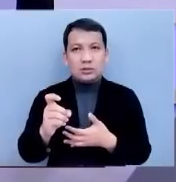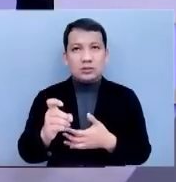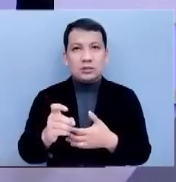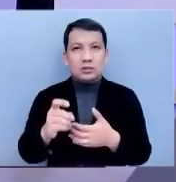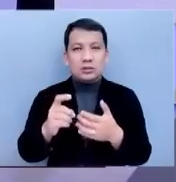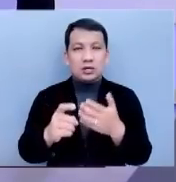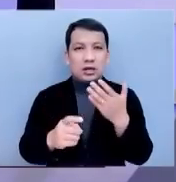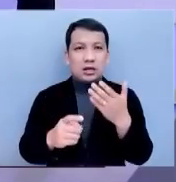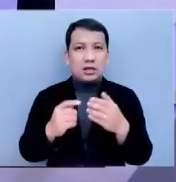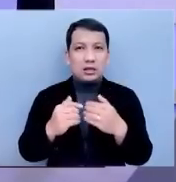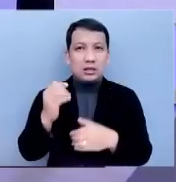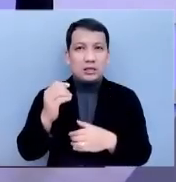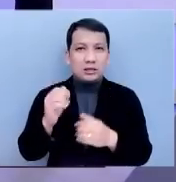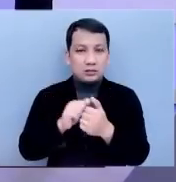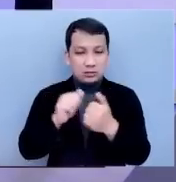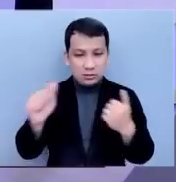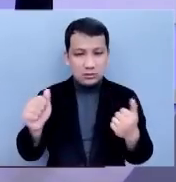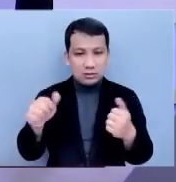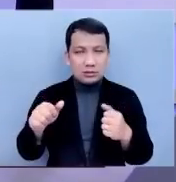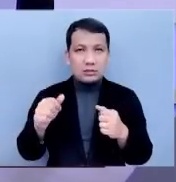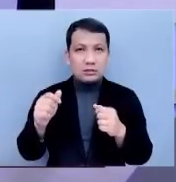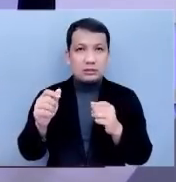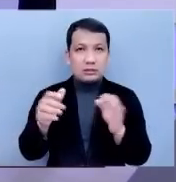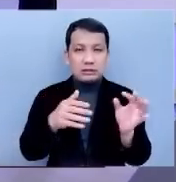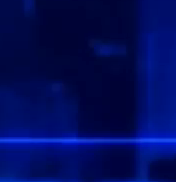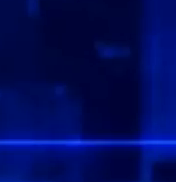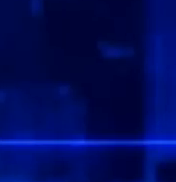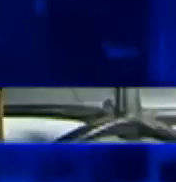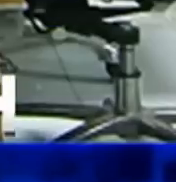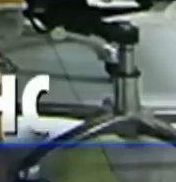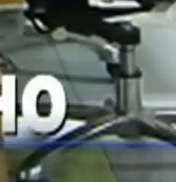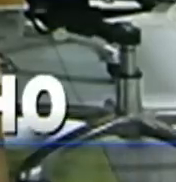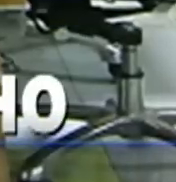lamang ang layo nila sa hangin.